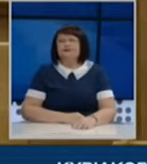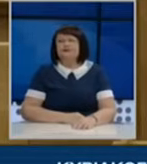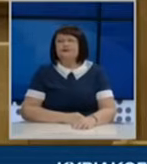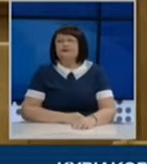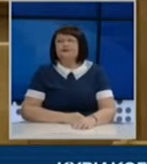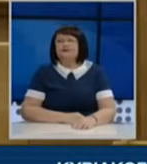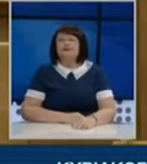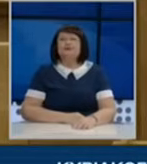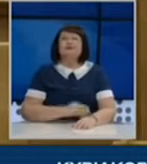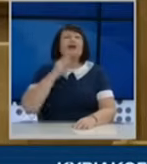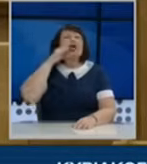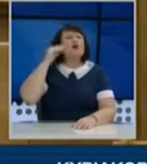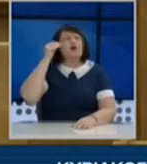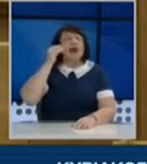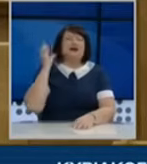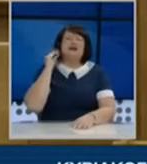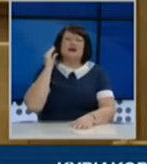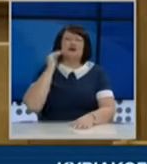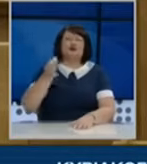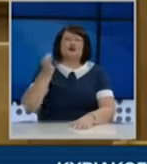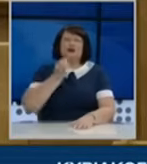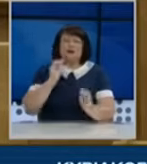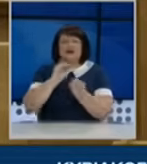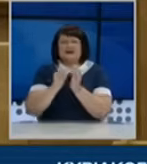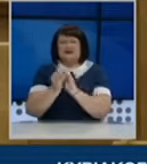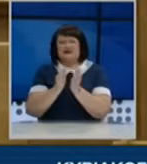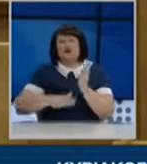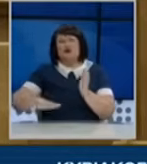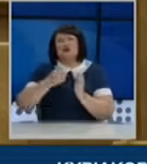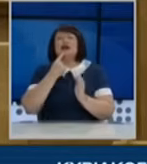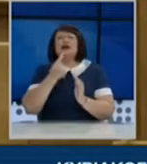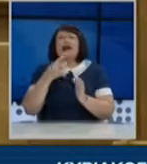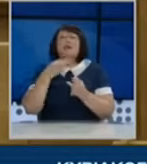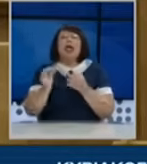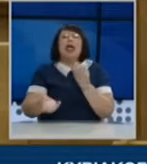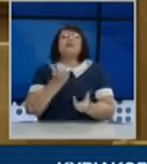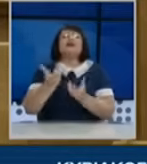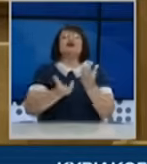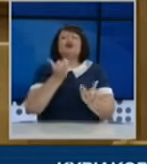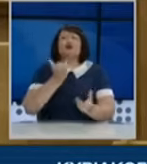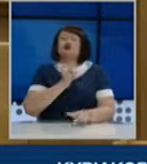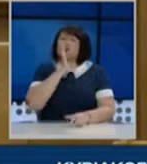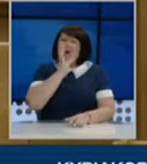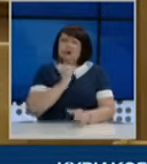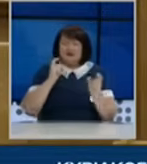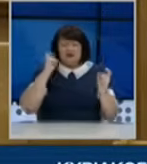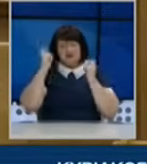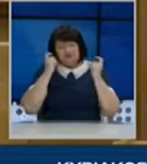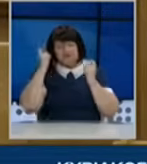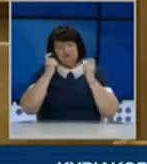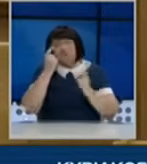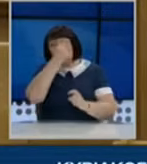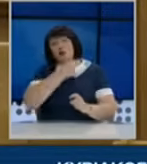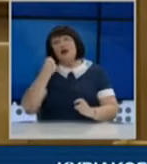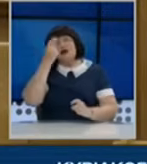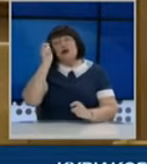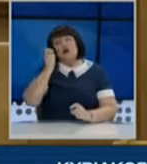Άκουσα τον κύριο Ανδρουλάκη τώρα να λέει ότι είναι συνωμοσία να μιλάμε για εμπρισμούς. Πραγματικά απορώ με το πολιτικό προσωπικό της